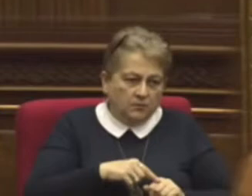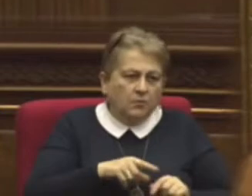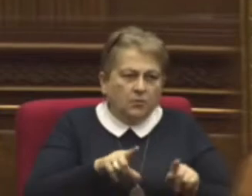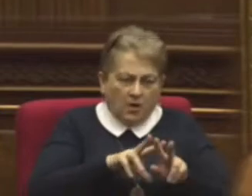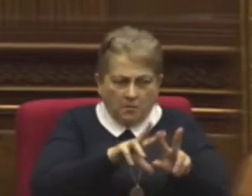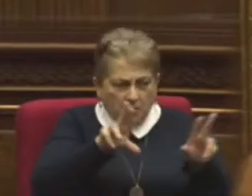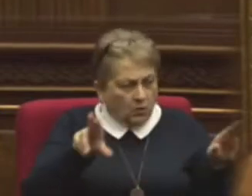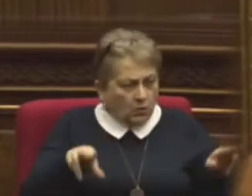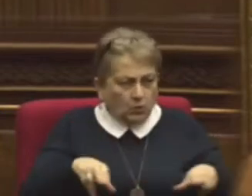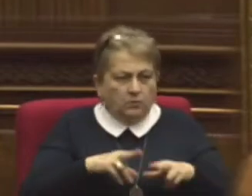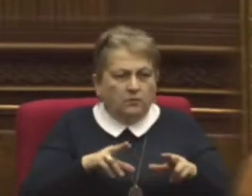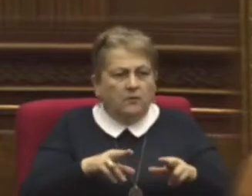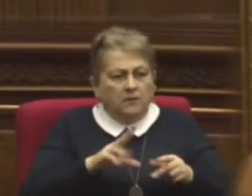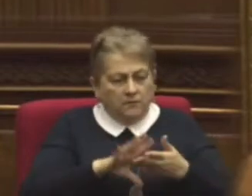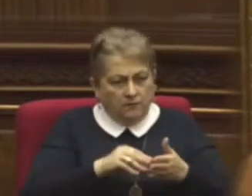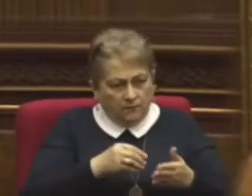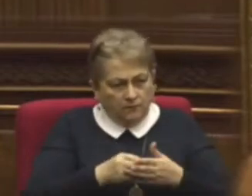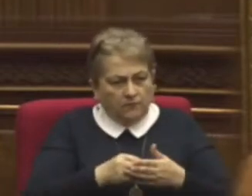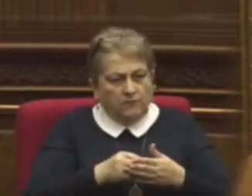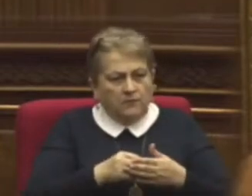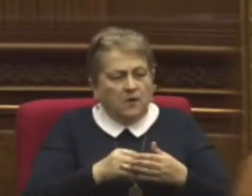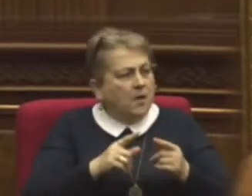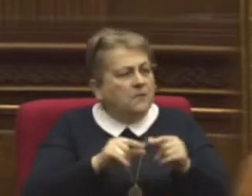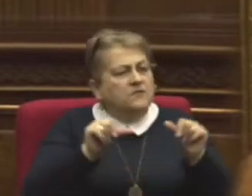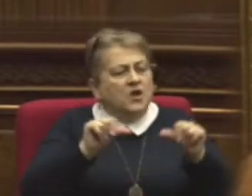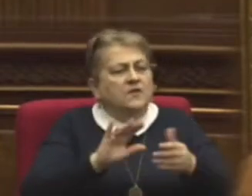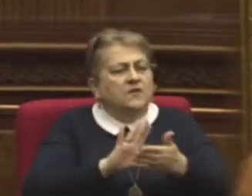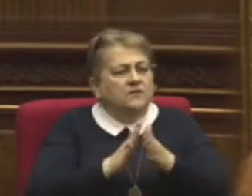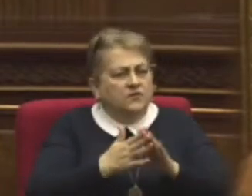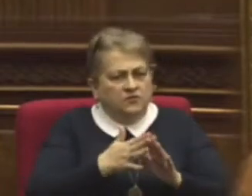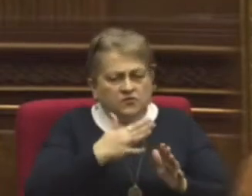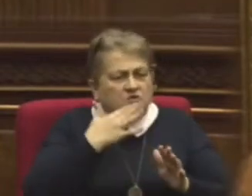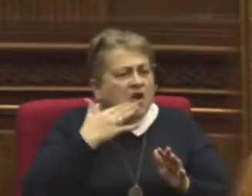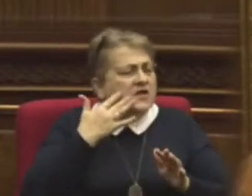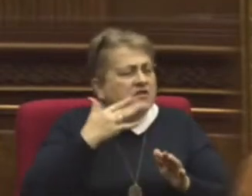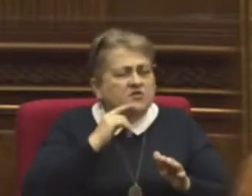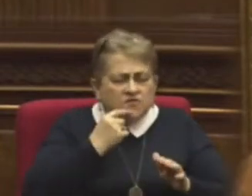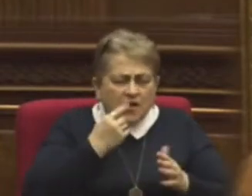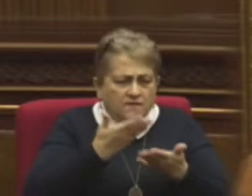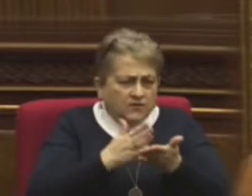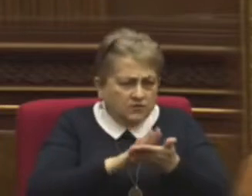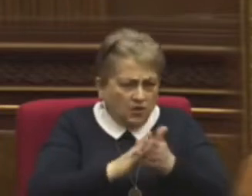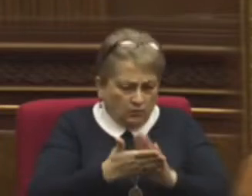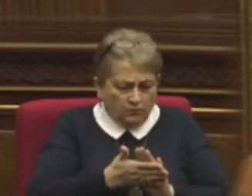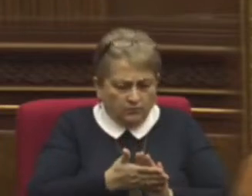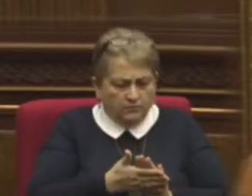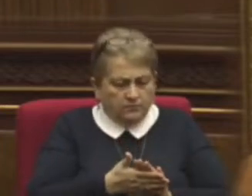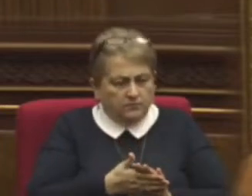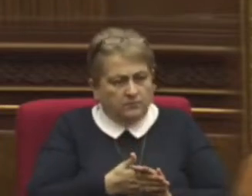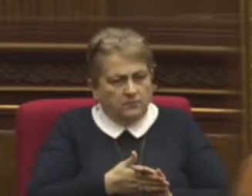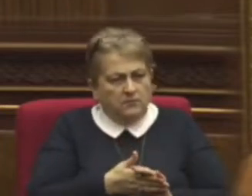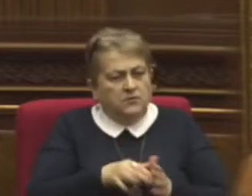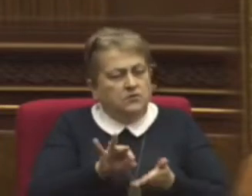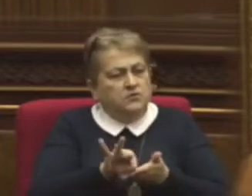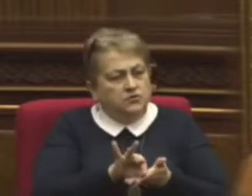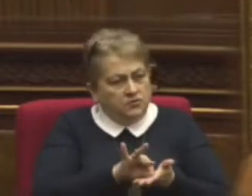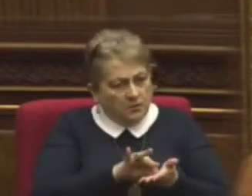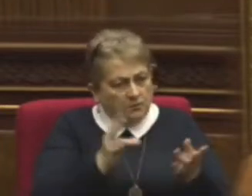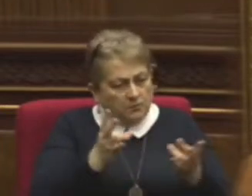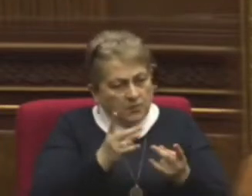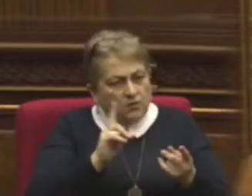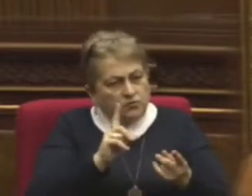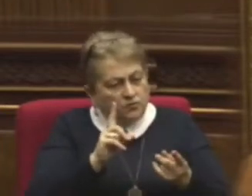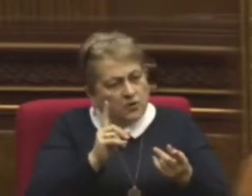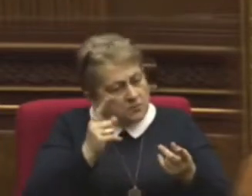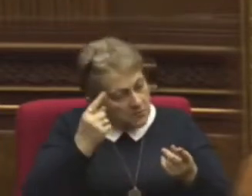համարյա նույնն է, որ այն գտնվում է աղետալի վիճակում, դժվար վիճակում ես կասեի, և շտապ պետք է